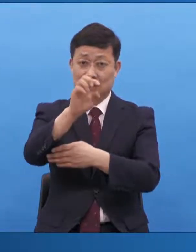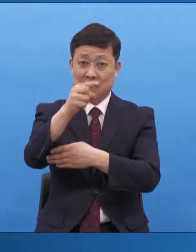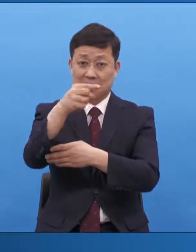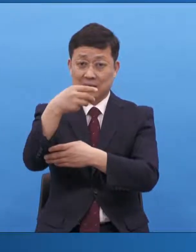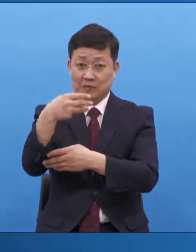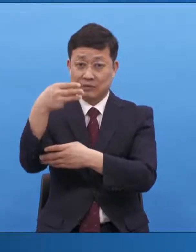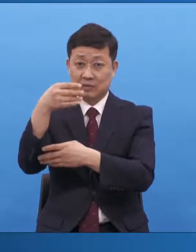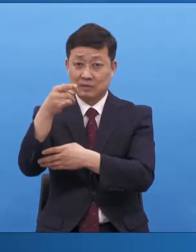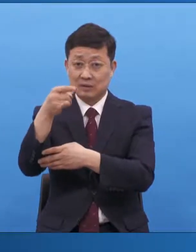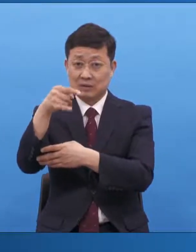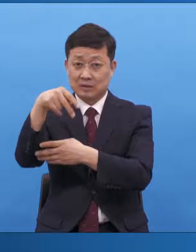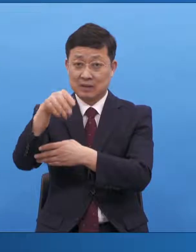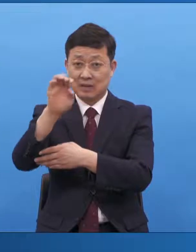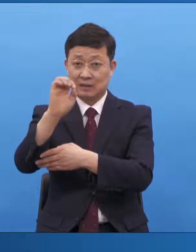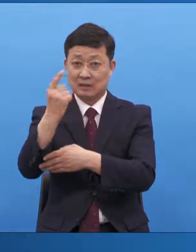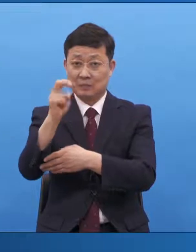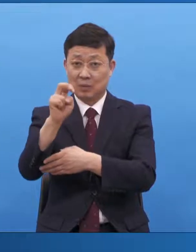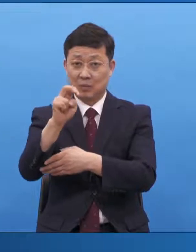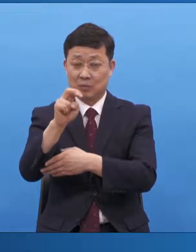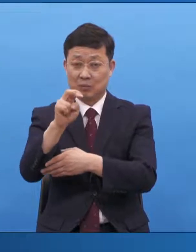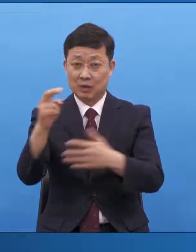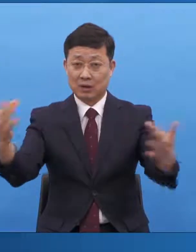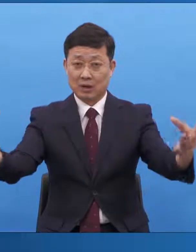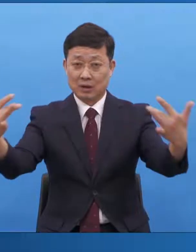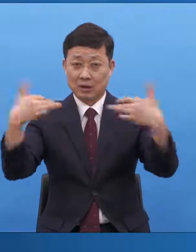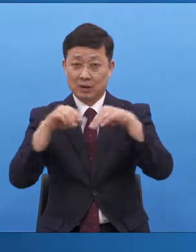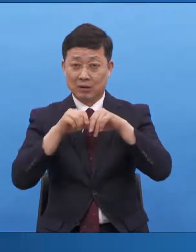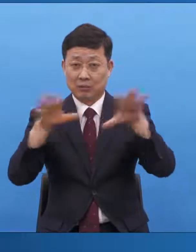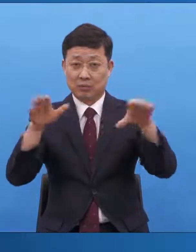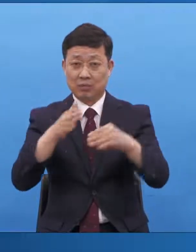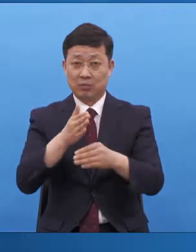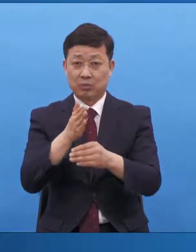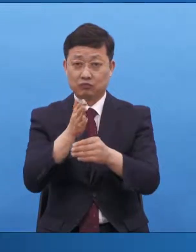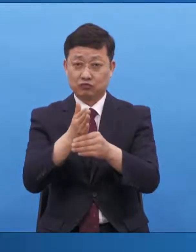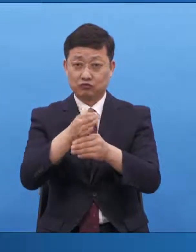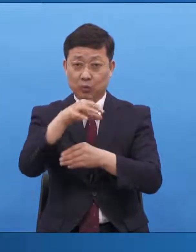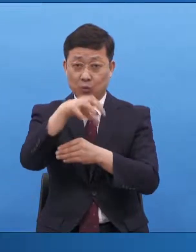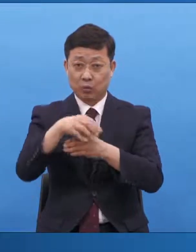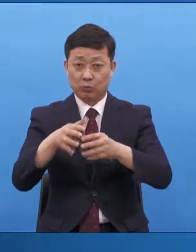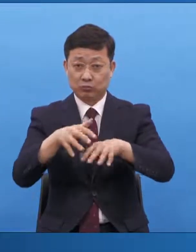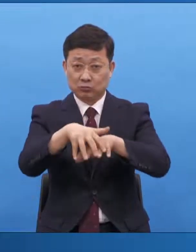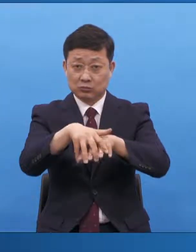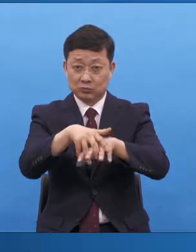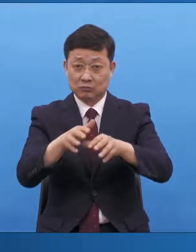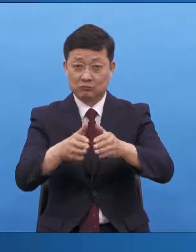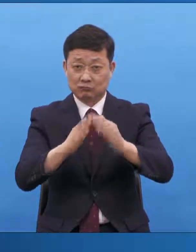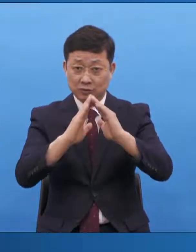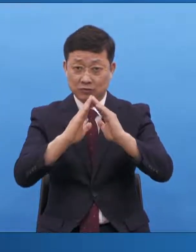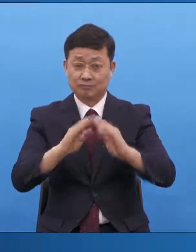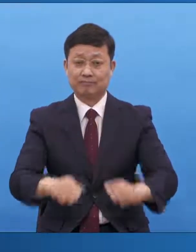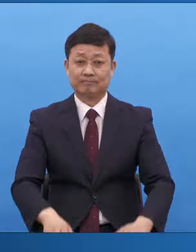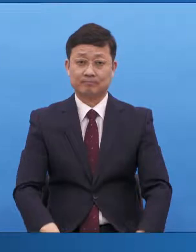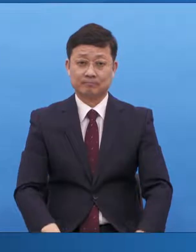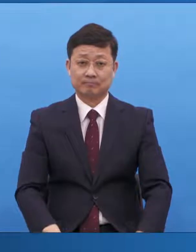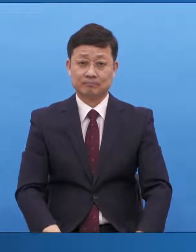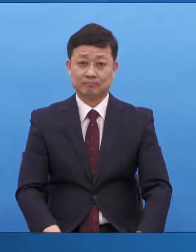you pray, right now inside of you, a platform is made. 응답보다 더 중요한 게 이거예요. What's more important than answers is this. 자꾸